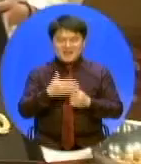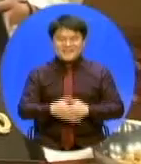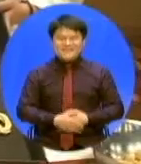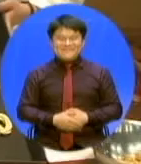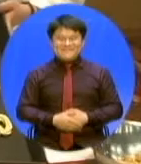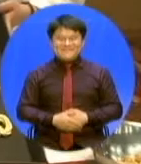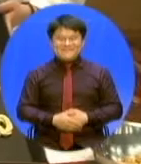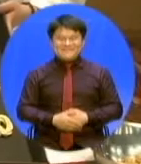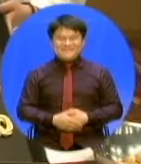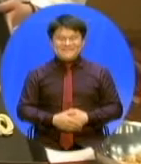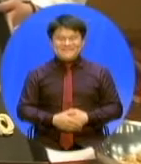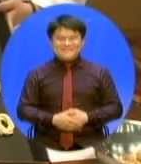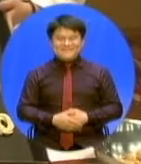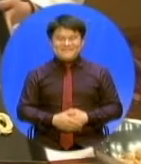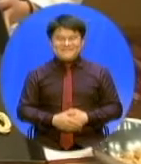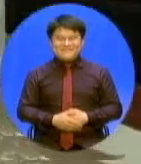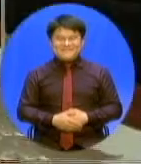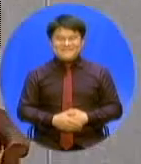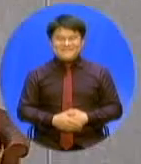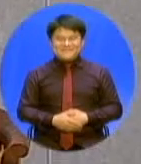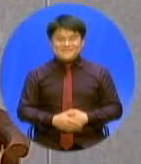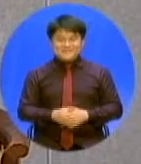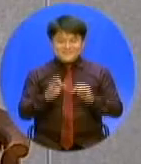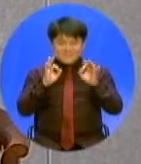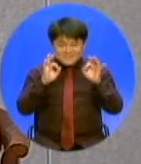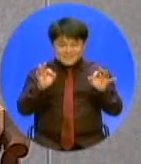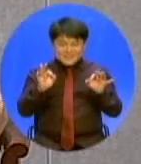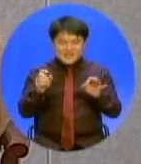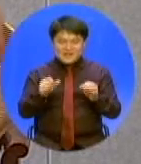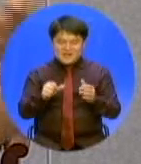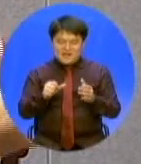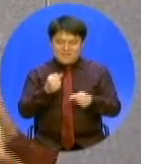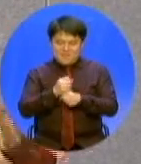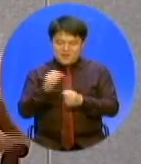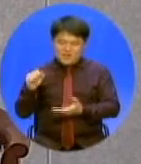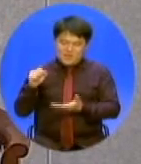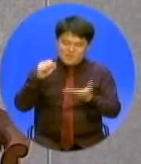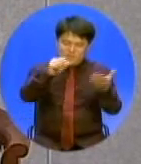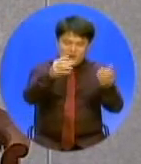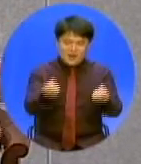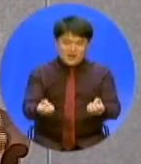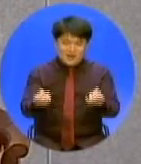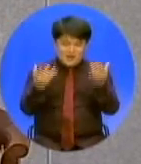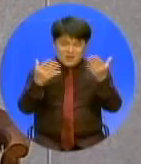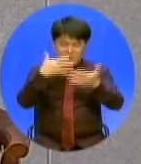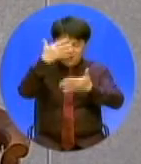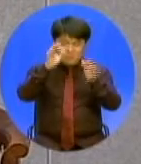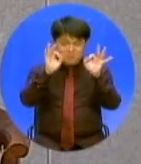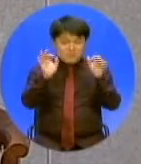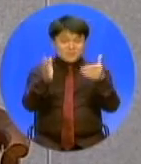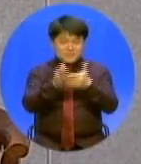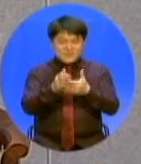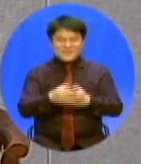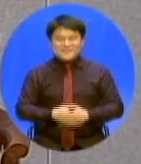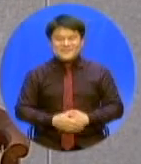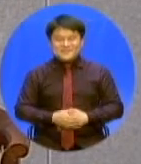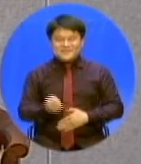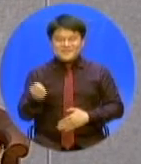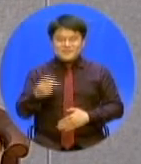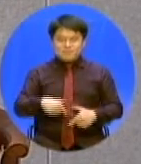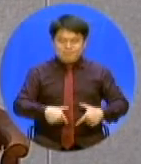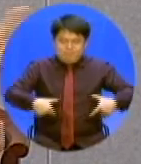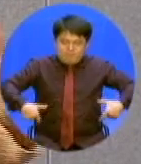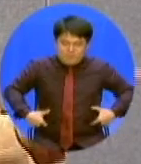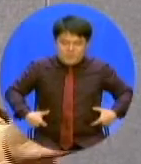네. 진짜. 그래서 이렇게 그 뭐 전달식도 지금 하는 거 저희가 화면으로 봤고 통 큰